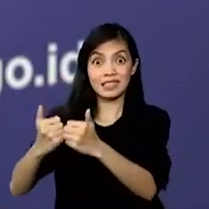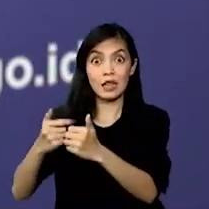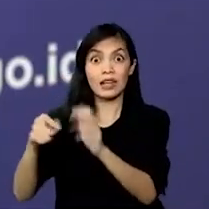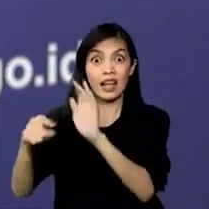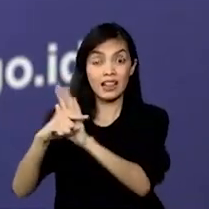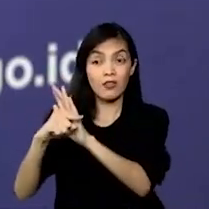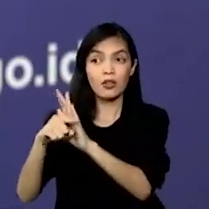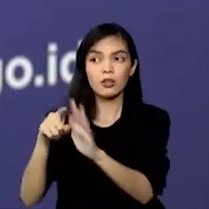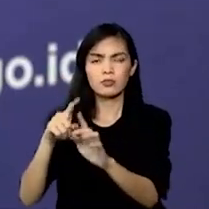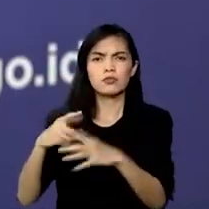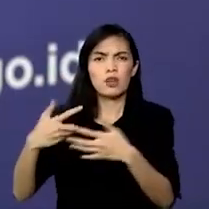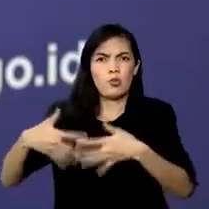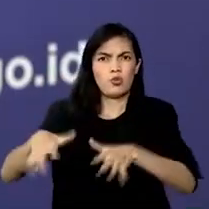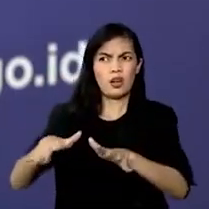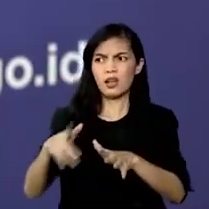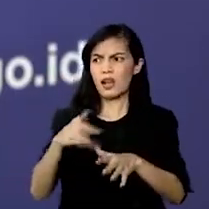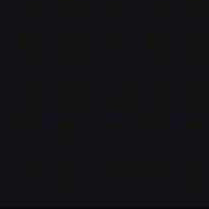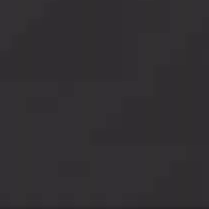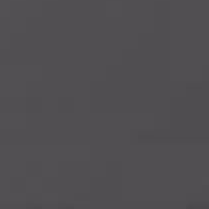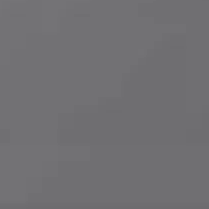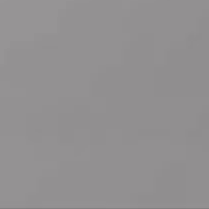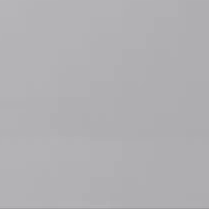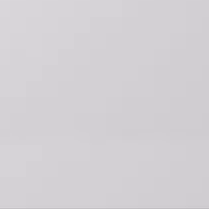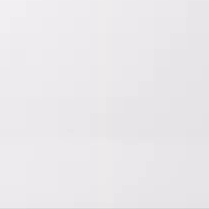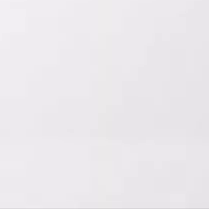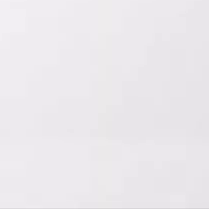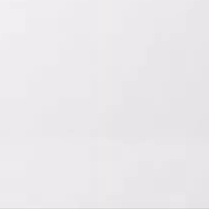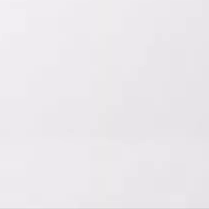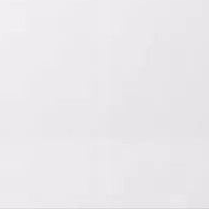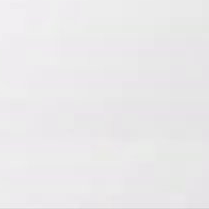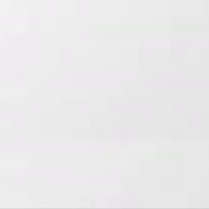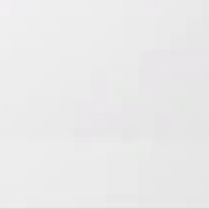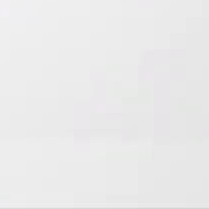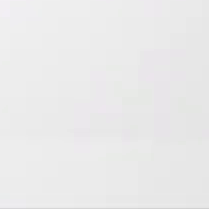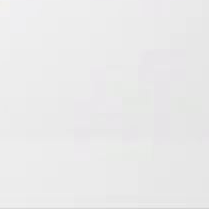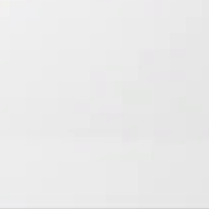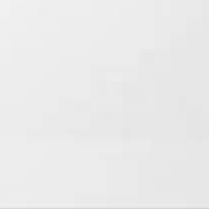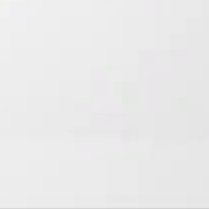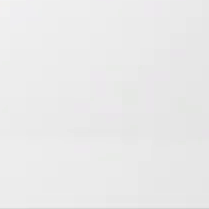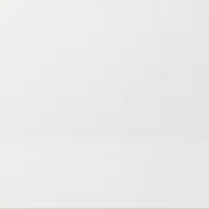Berarti akan kegiatan seperti sedia kala itu cewek